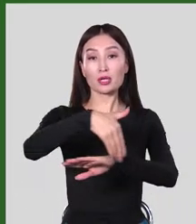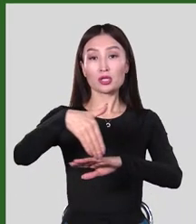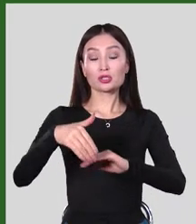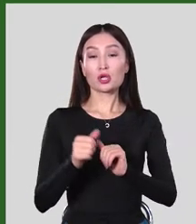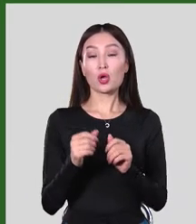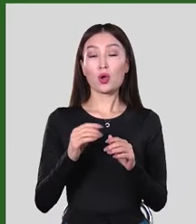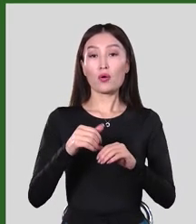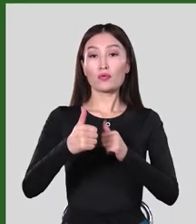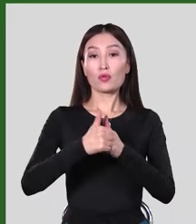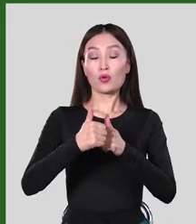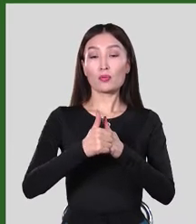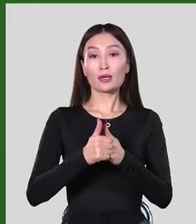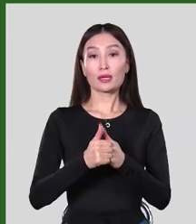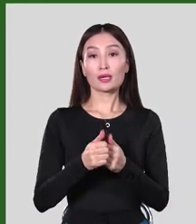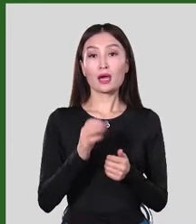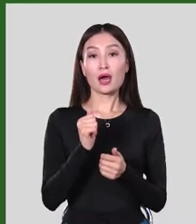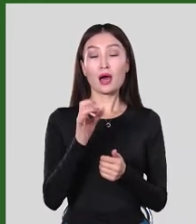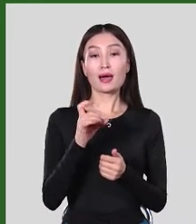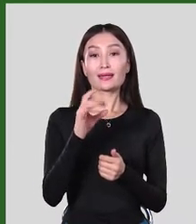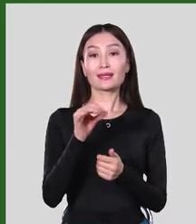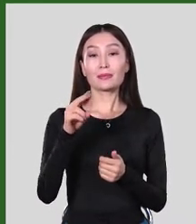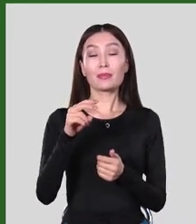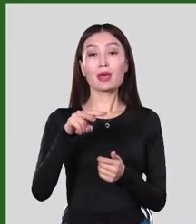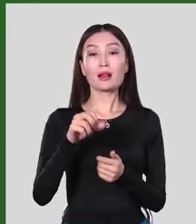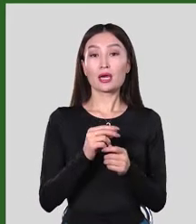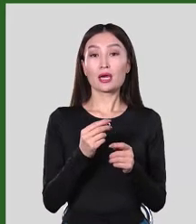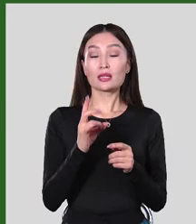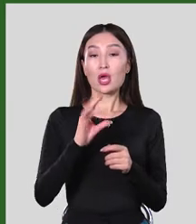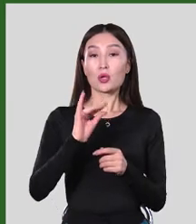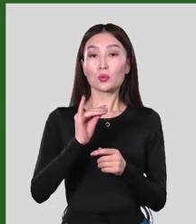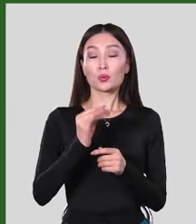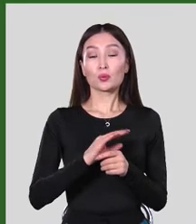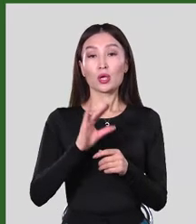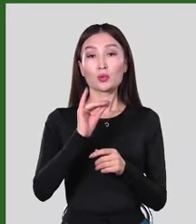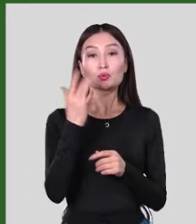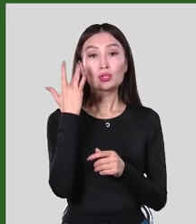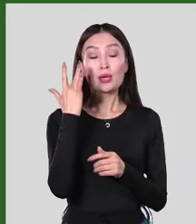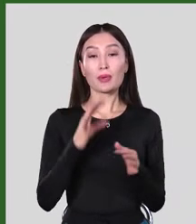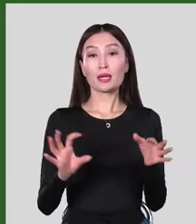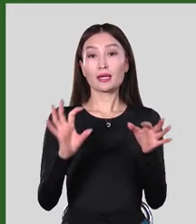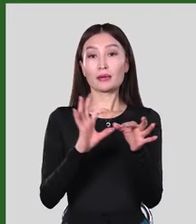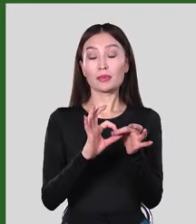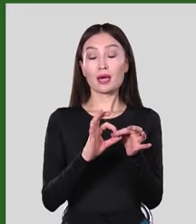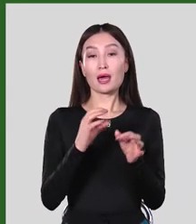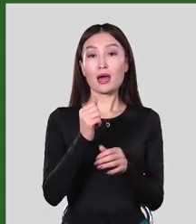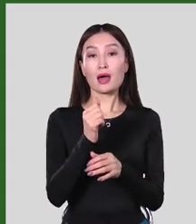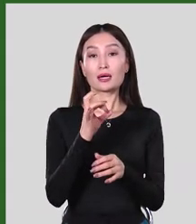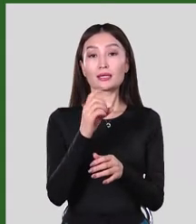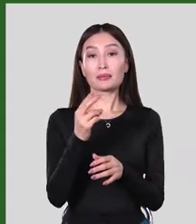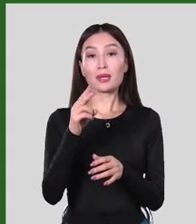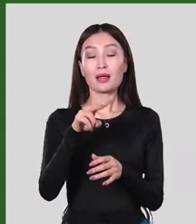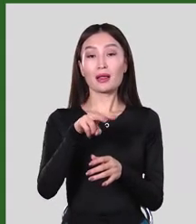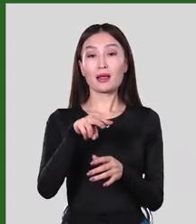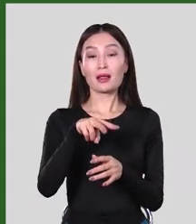берегов, протягивается архипелаг Чилийских островов. На юге к Южной Америке примыкает архипелаг